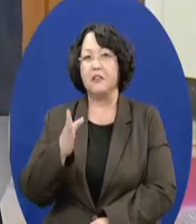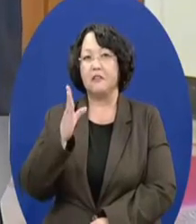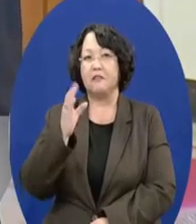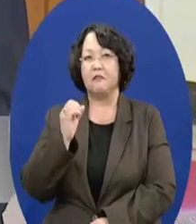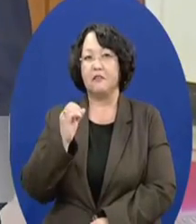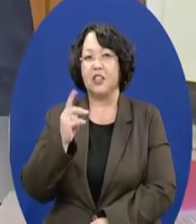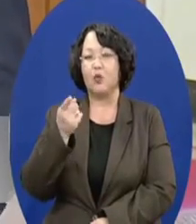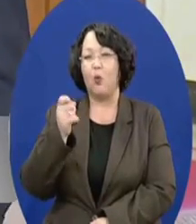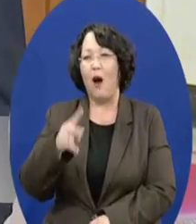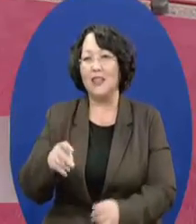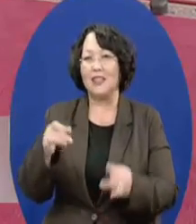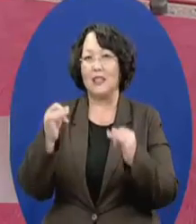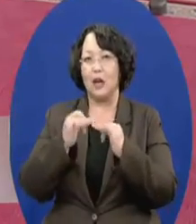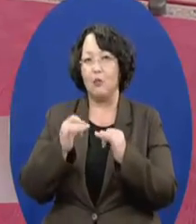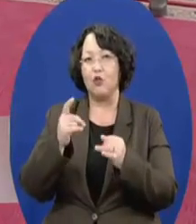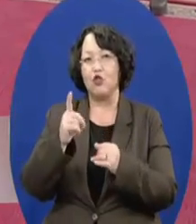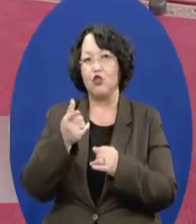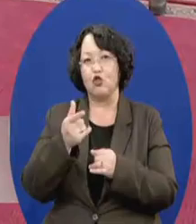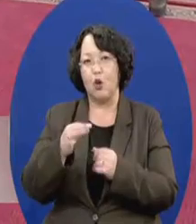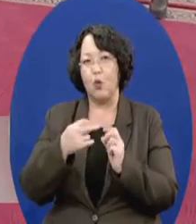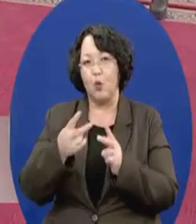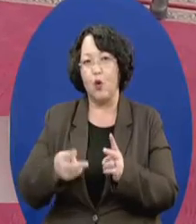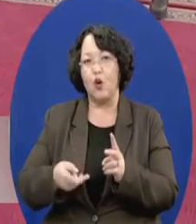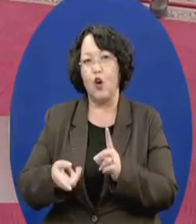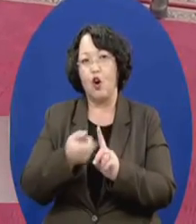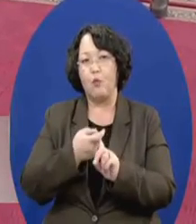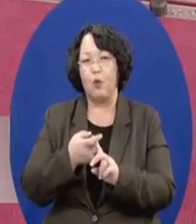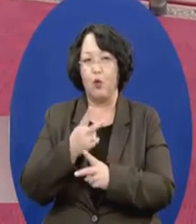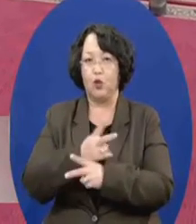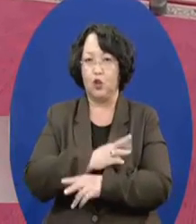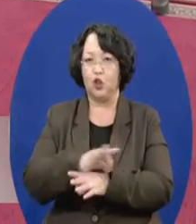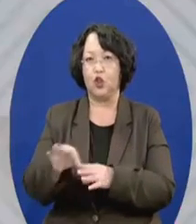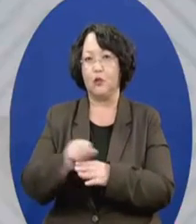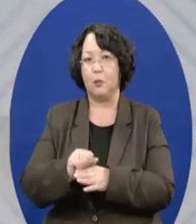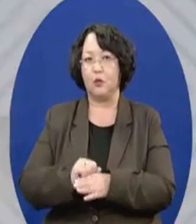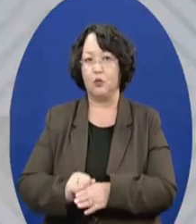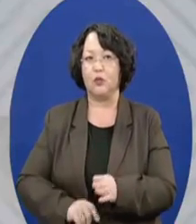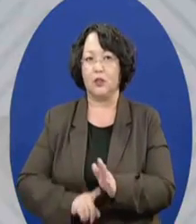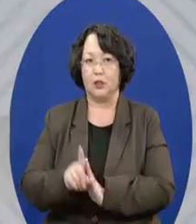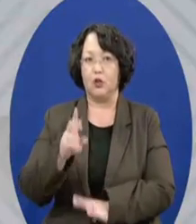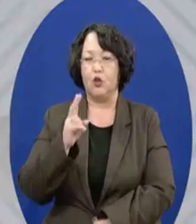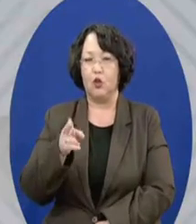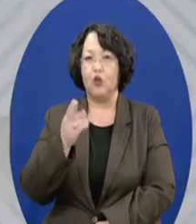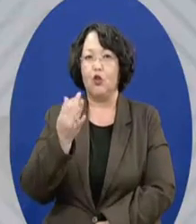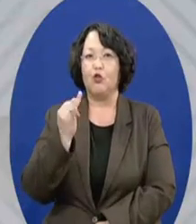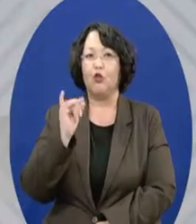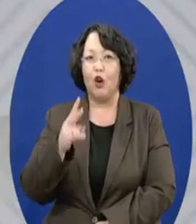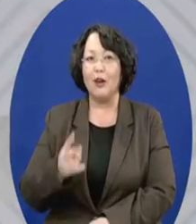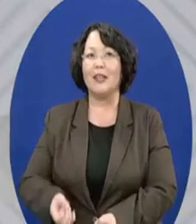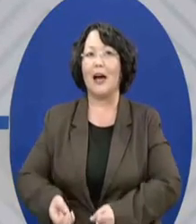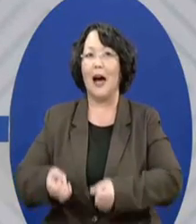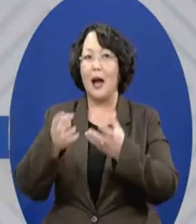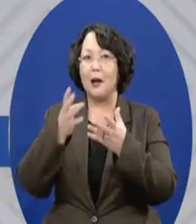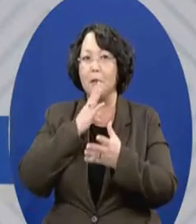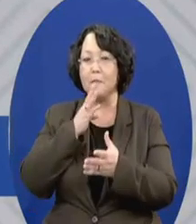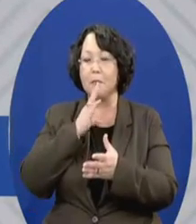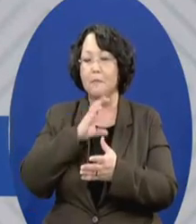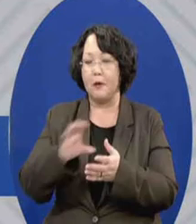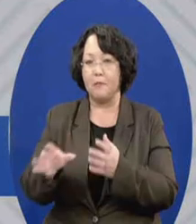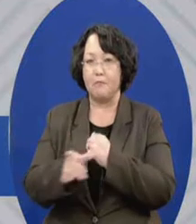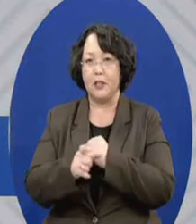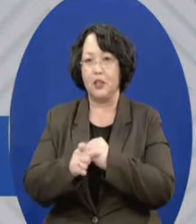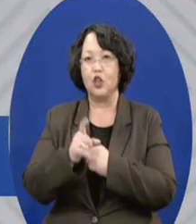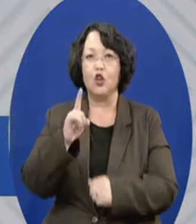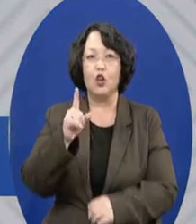виртуал хөрөнгийн үйлчилгээ үзүүлэгчийн тухай хуулийн төслийг боловсруулж эхэлсэн байна. Койн гаргах гээд ирж байгаа байгууллага бол мэрэгжлийн